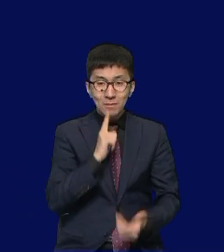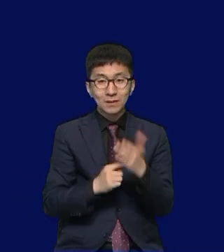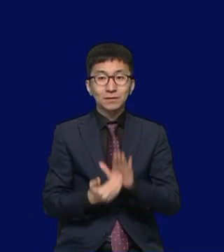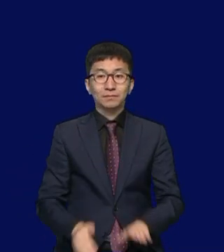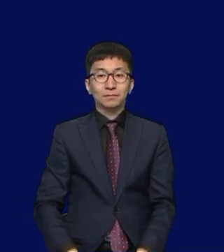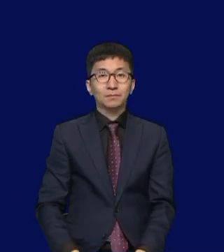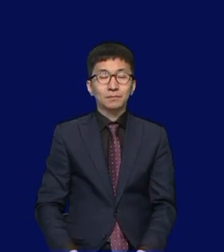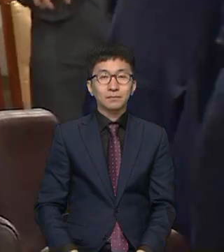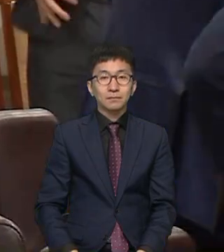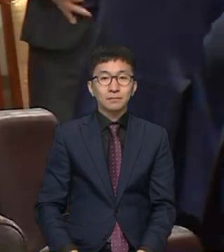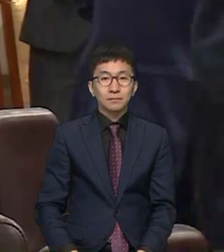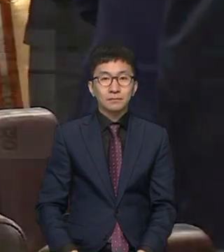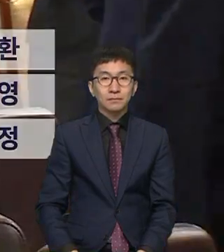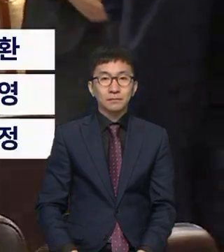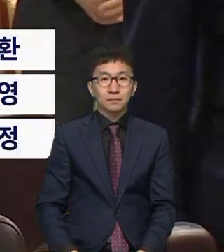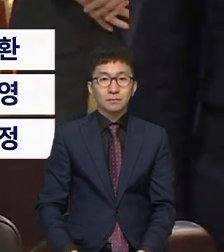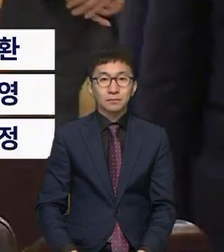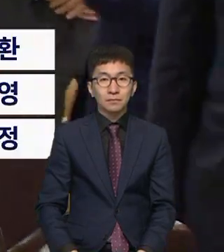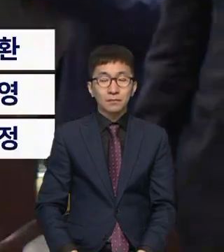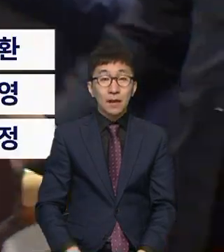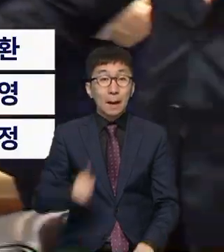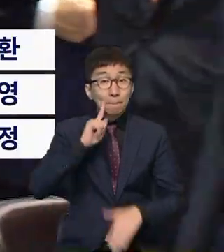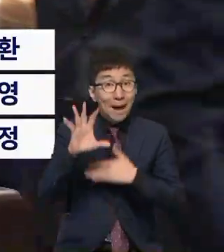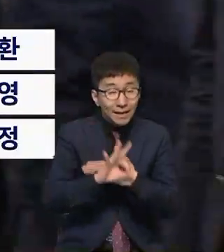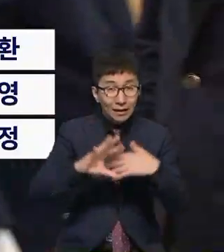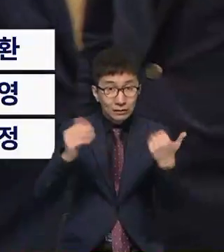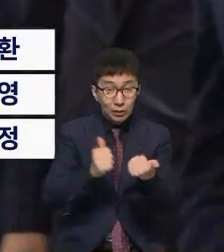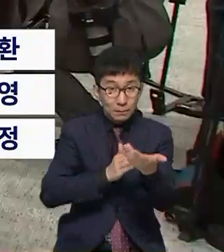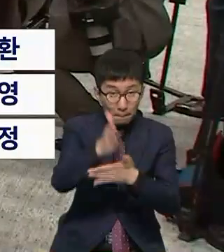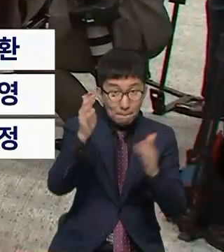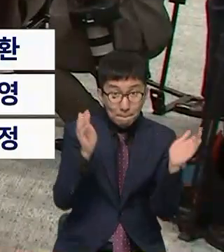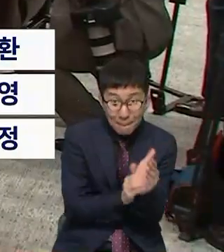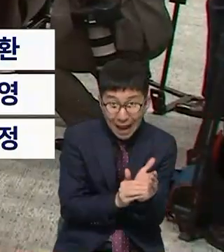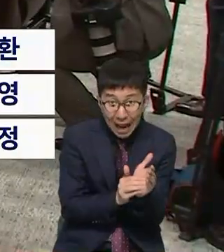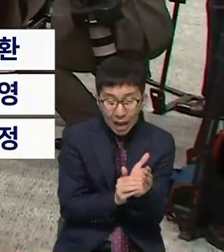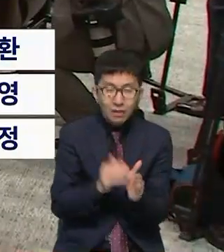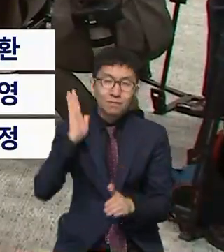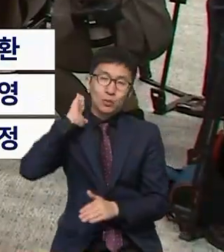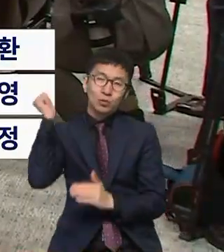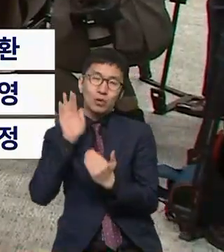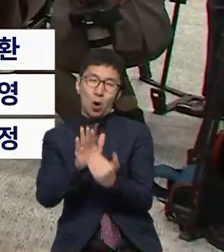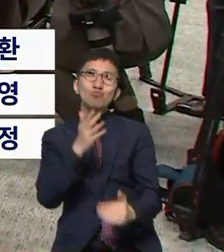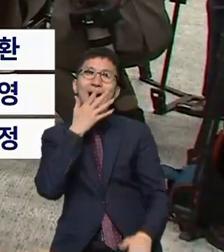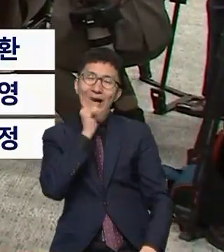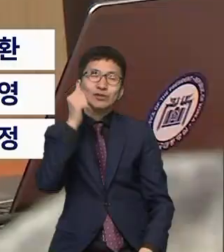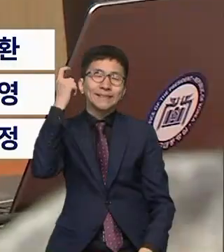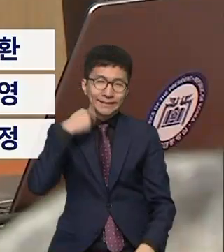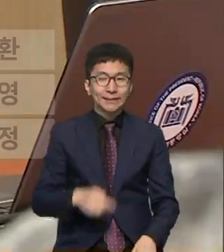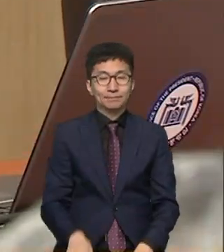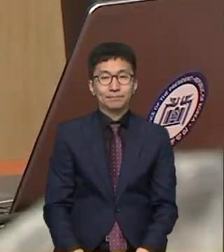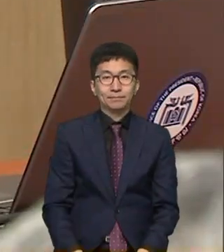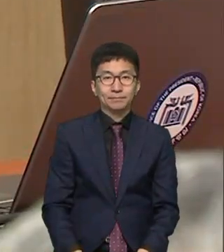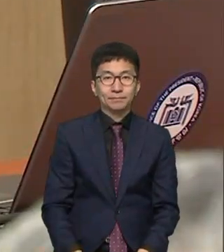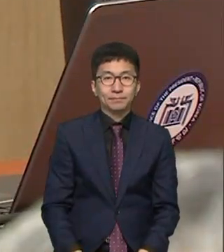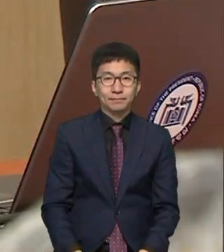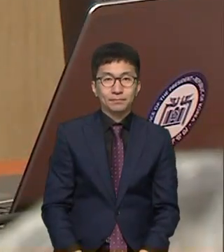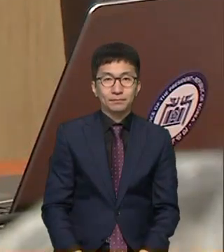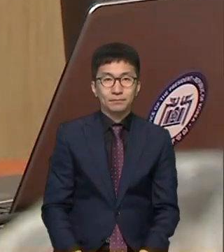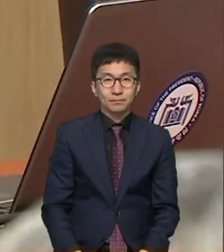했다고 강하게 비판했습니다. 향후 본회의 문턱을 넘더라도 대통령이 거부권을 행사할 가능성이 크다는 관측도